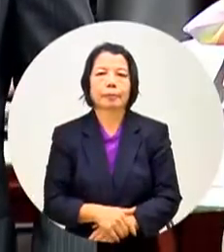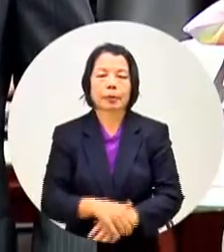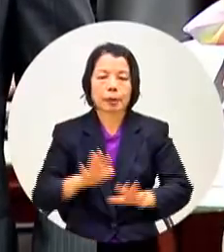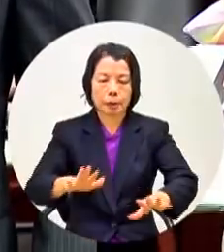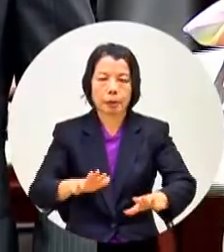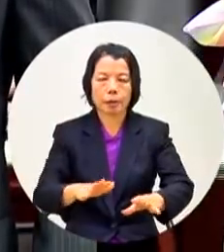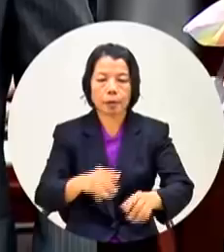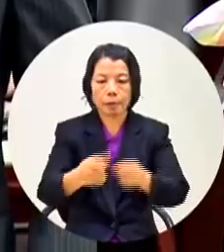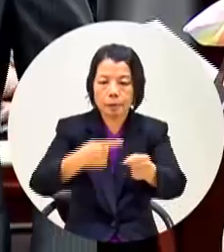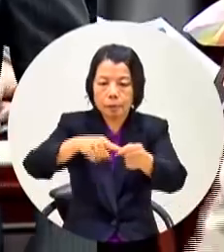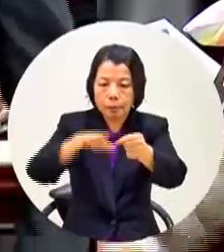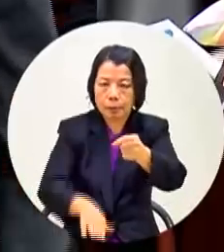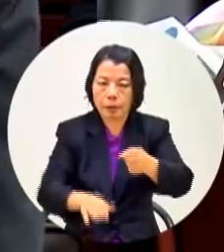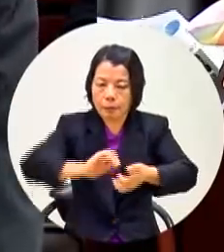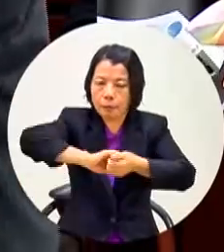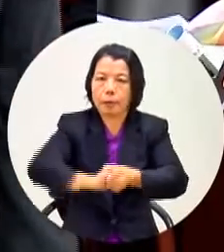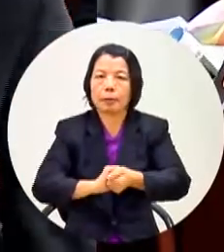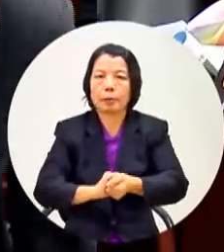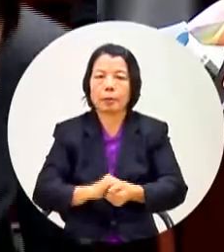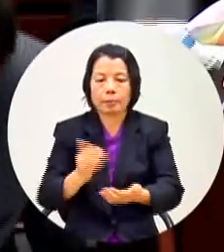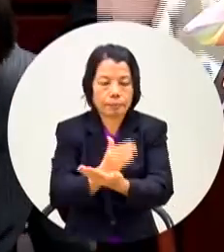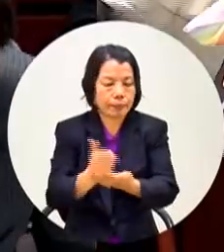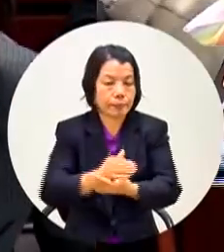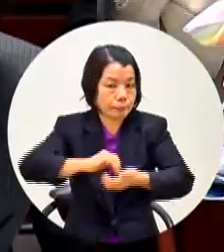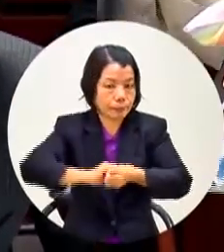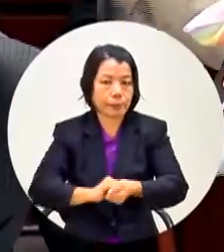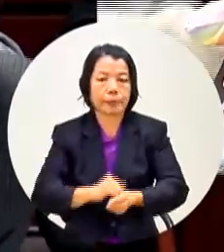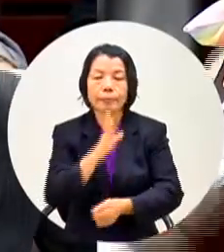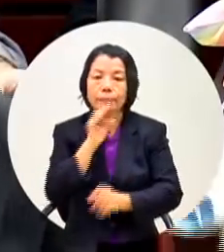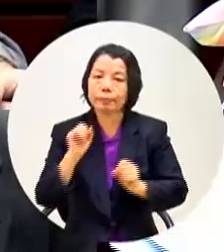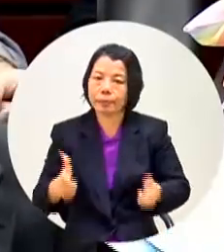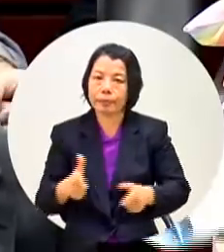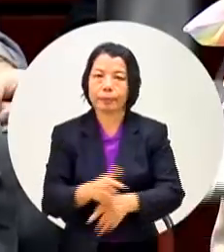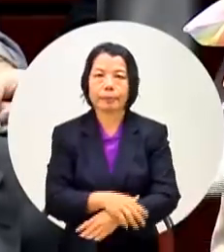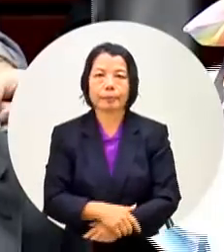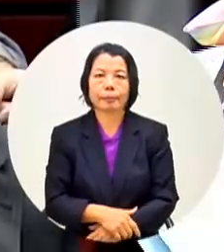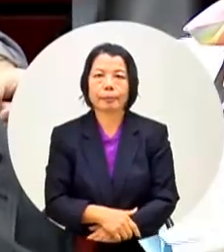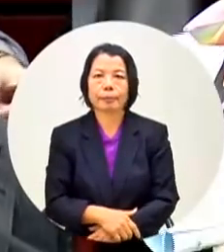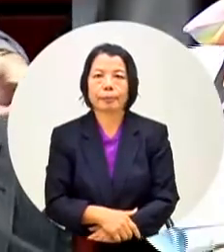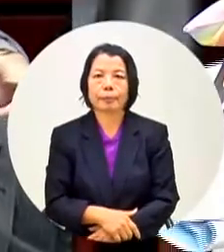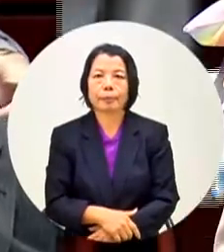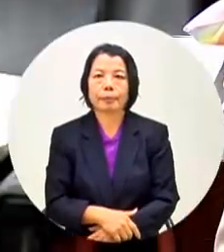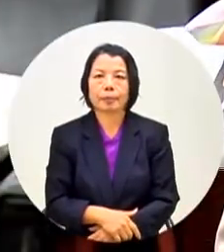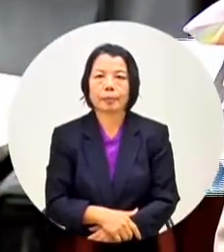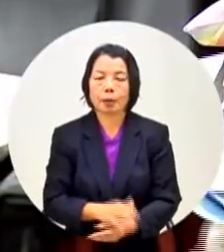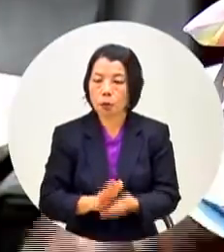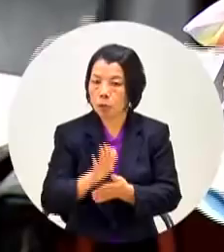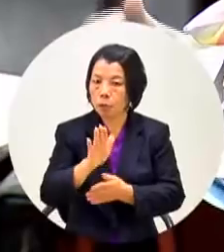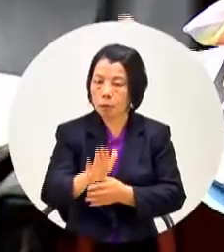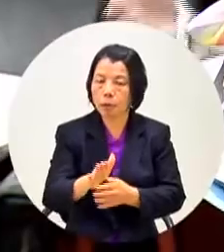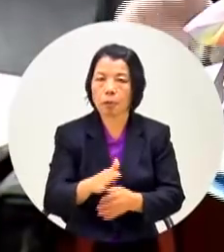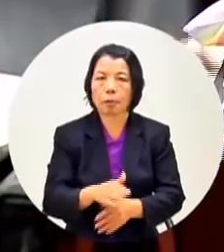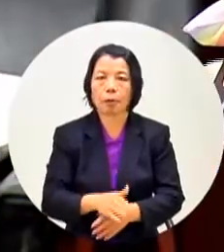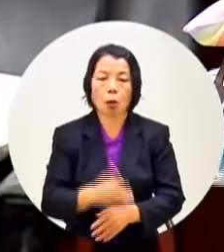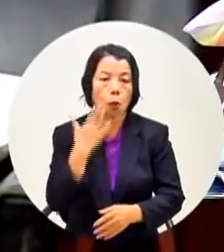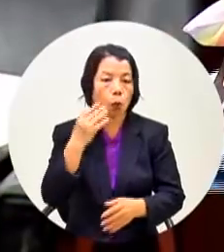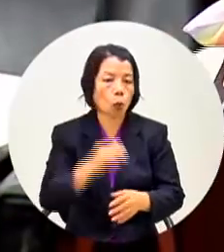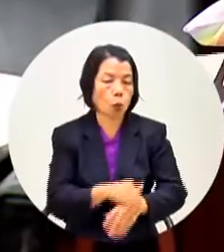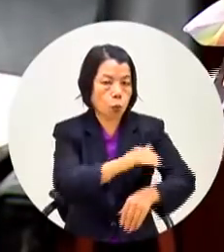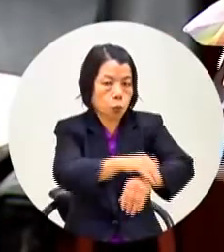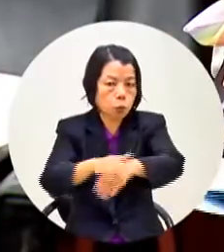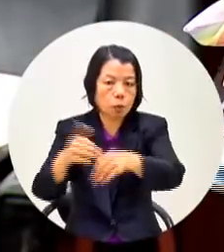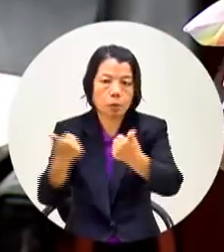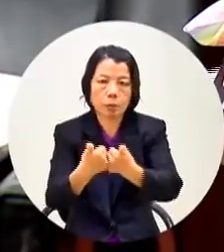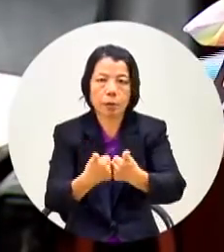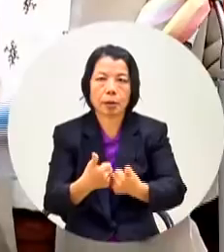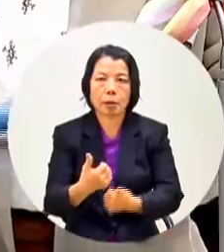案是吗？ 对，没错。 好，那我想问一下，之后如果要有这样的专家学者会议的话，可不可以通知议会，然后让我们